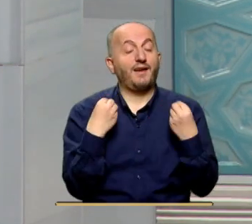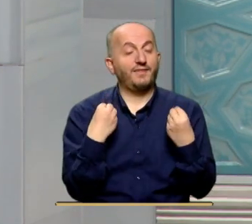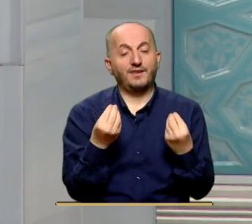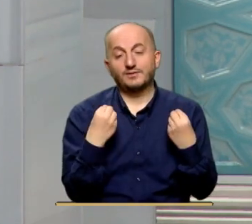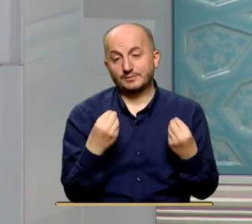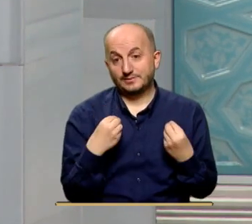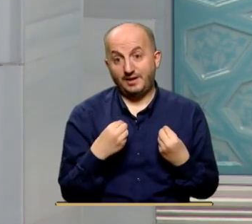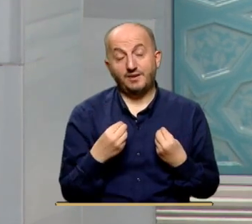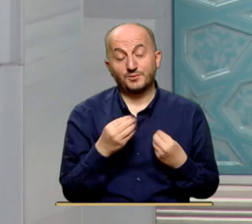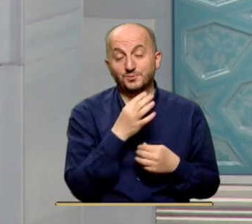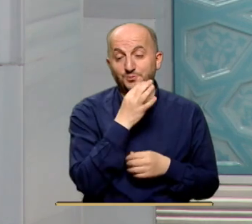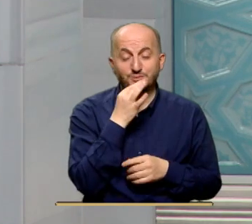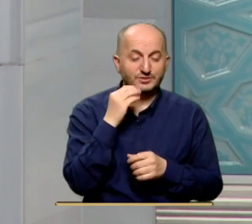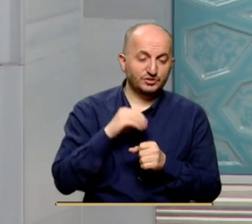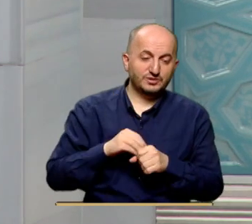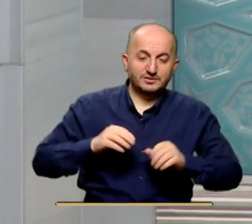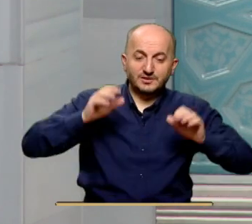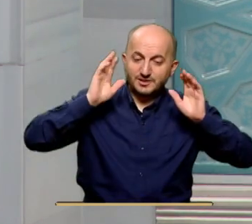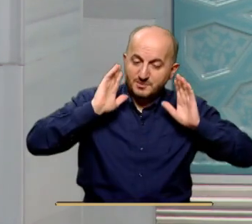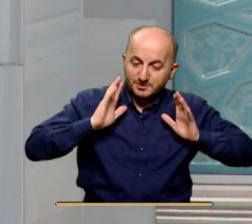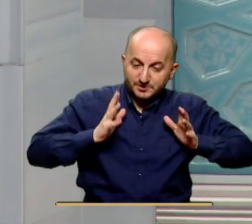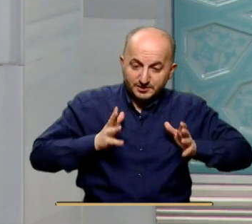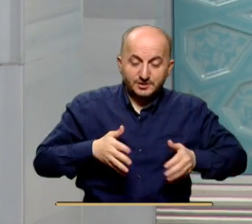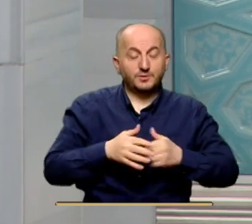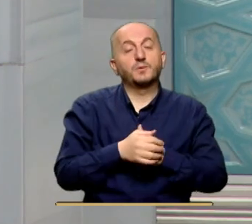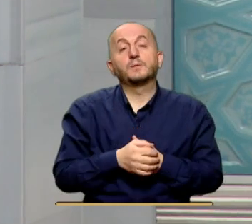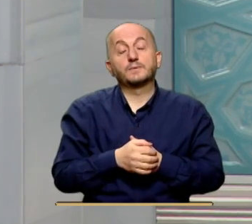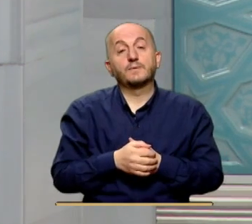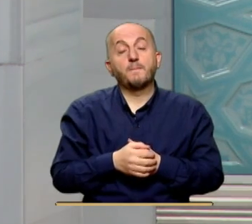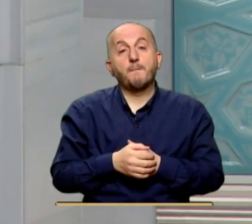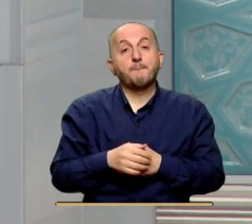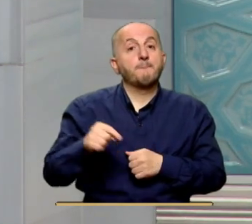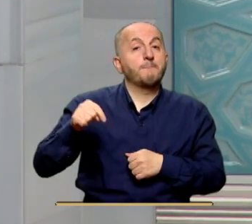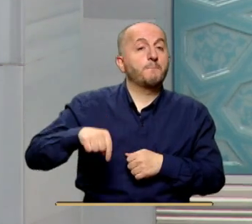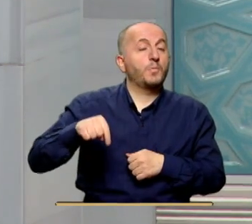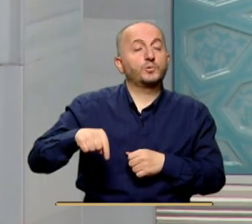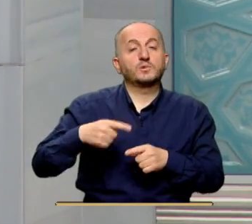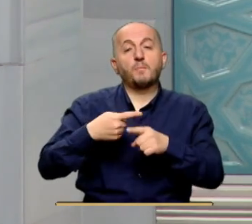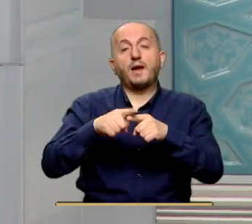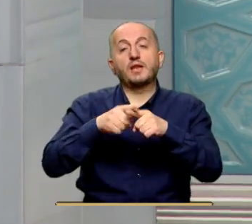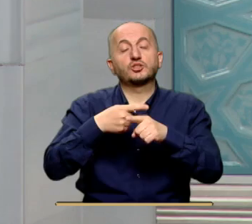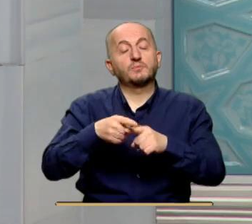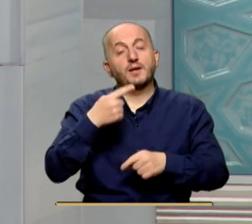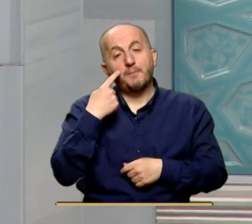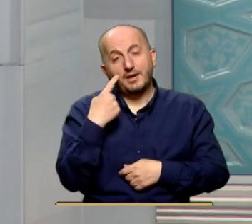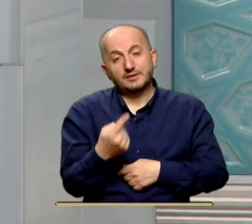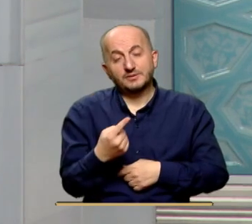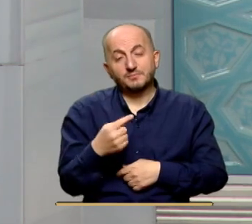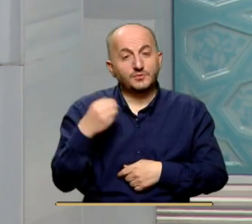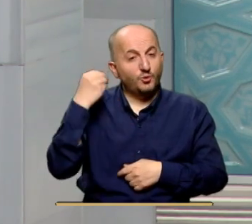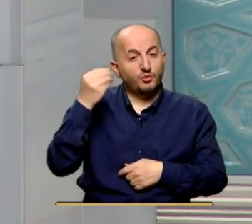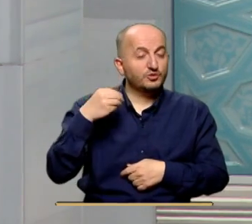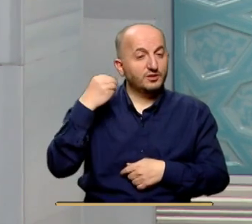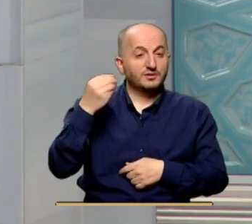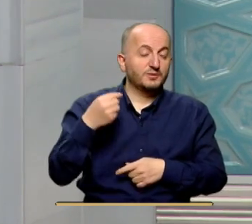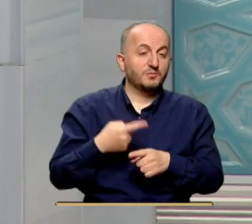güzel huzur içerisinde namazımızı kılıyoruz. Hatta bugün paylaşımlara baktım. Bir hocaefendinin